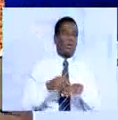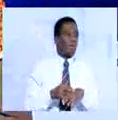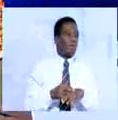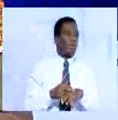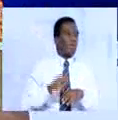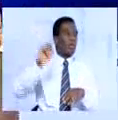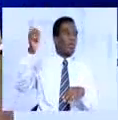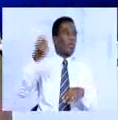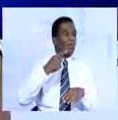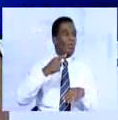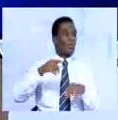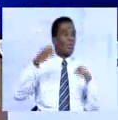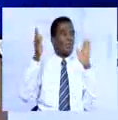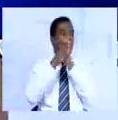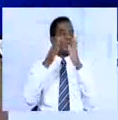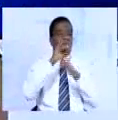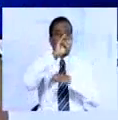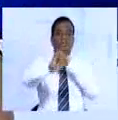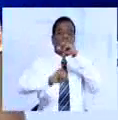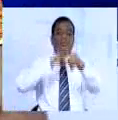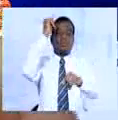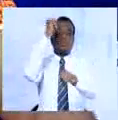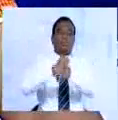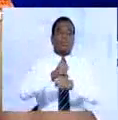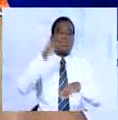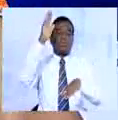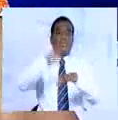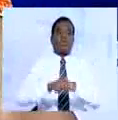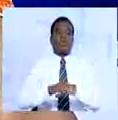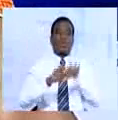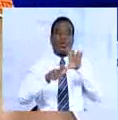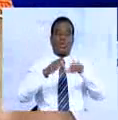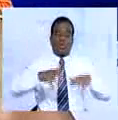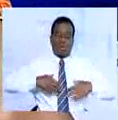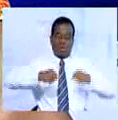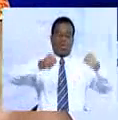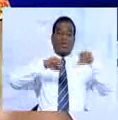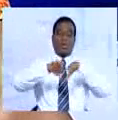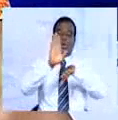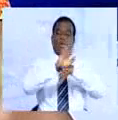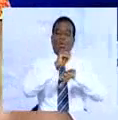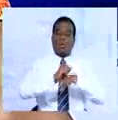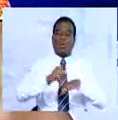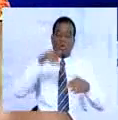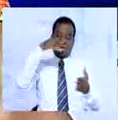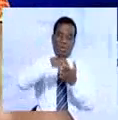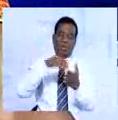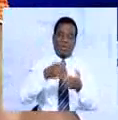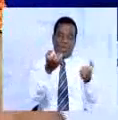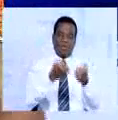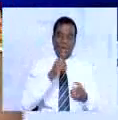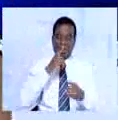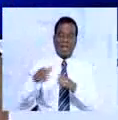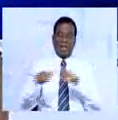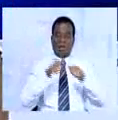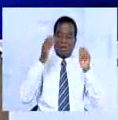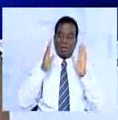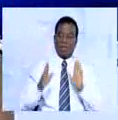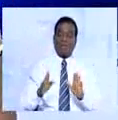Ce premier symposium international sur la cybersanté en Côte d'Ivoire, les médecins veulent être des